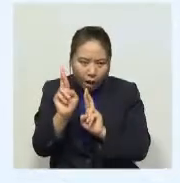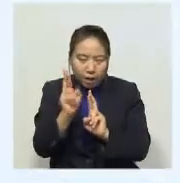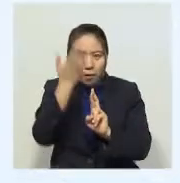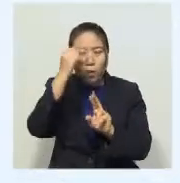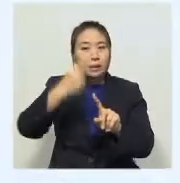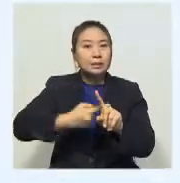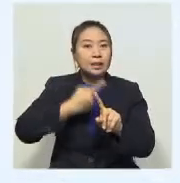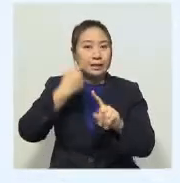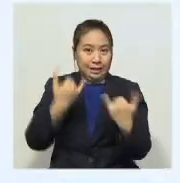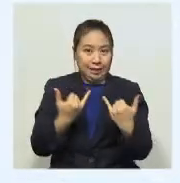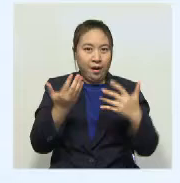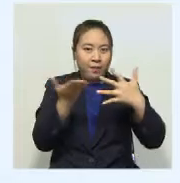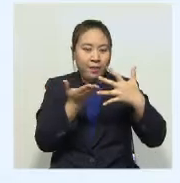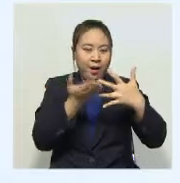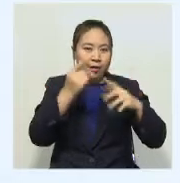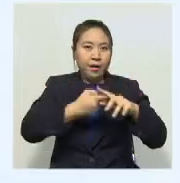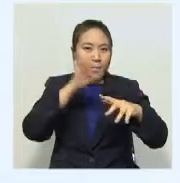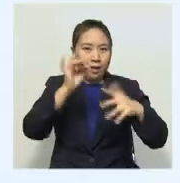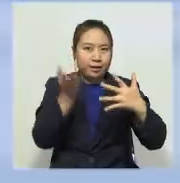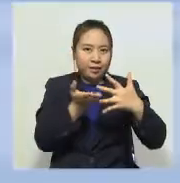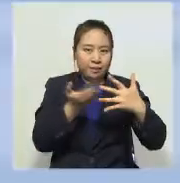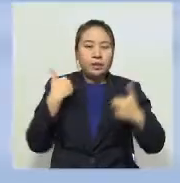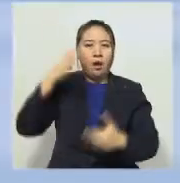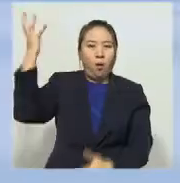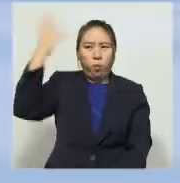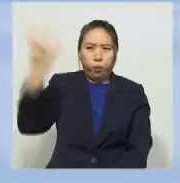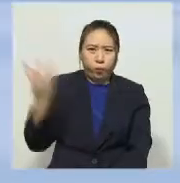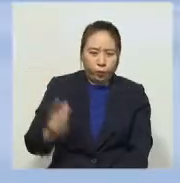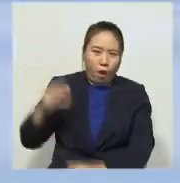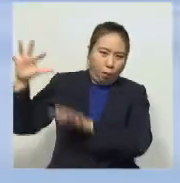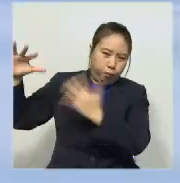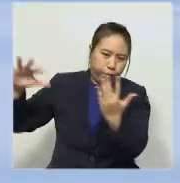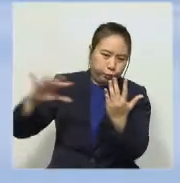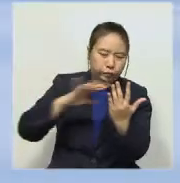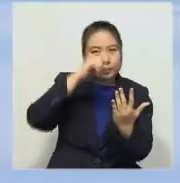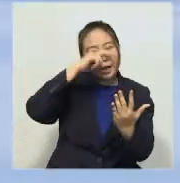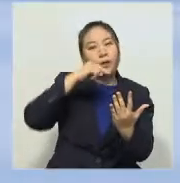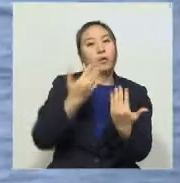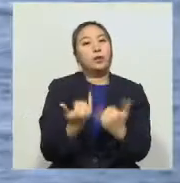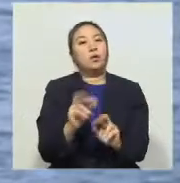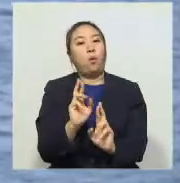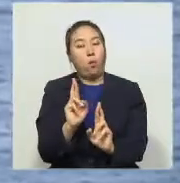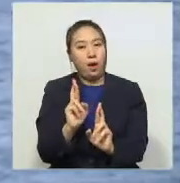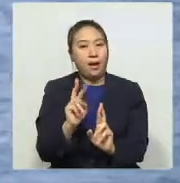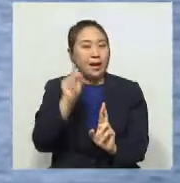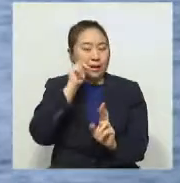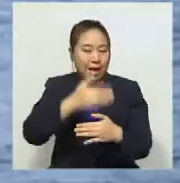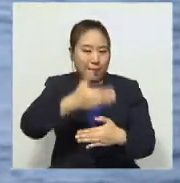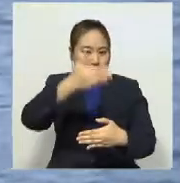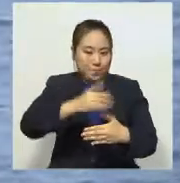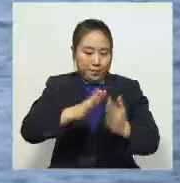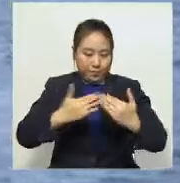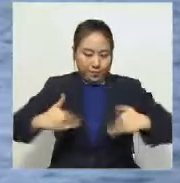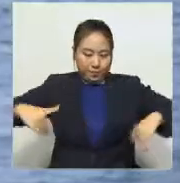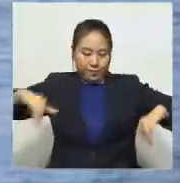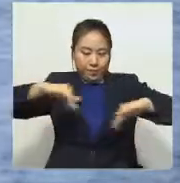่าช่งกลางเดือนนี้กลางเดือนสิงหาคมจะมีพยุเข้ามาอย่างประเทศไยเพระฉะนั้นก็ต้องเฝ้าระวังอางเก็บน้ำขนาดใหญ